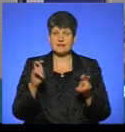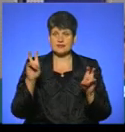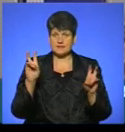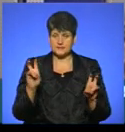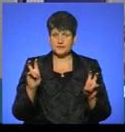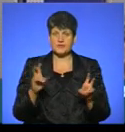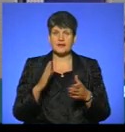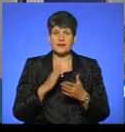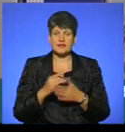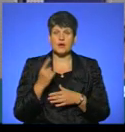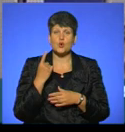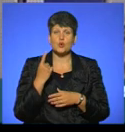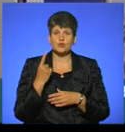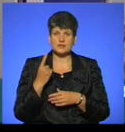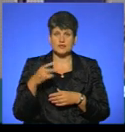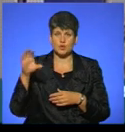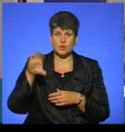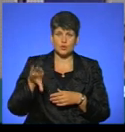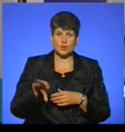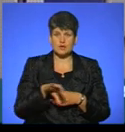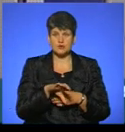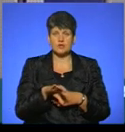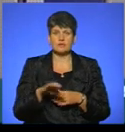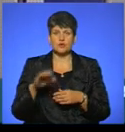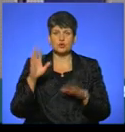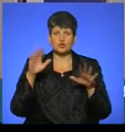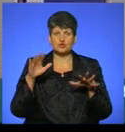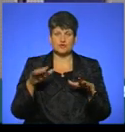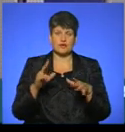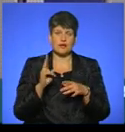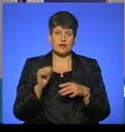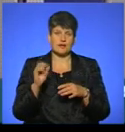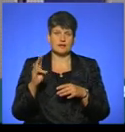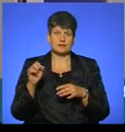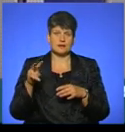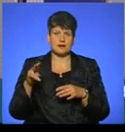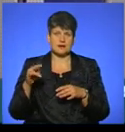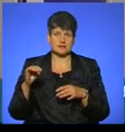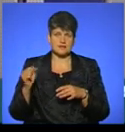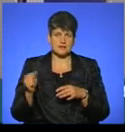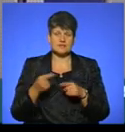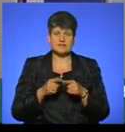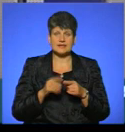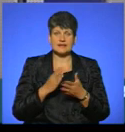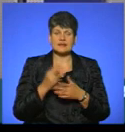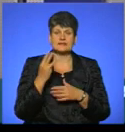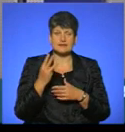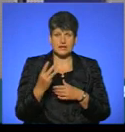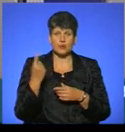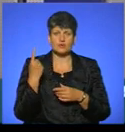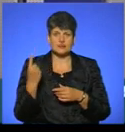виходить один з колекторів дощової каналізації. Взагалі таких колекторів є три. Один в